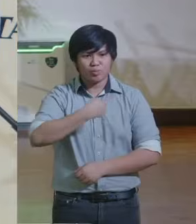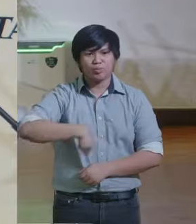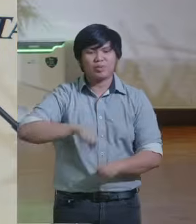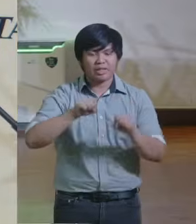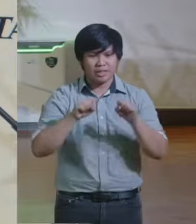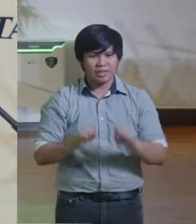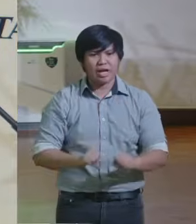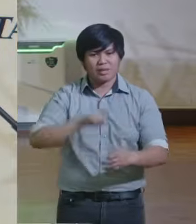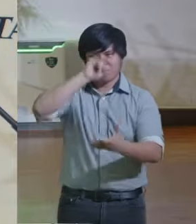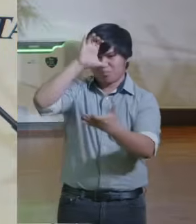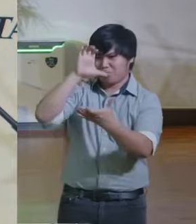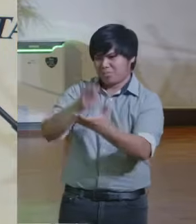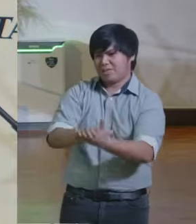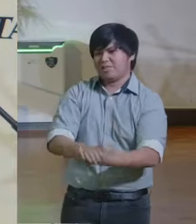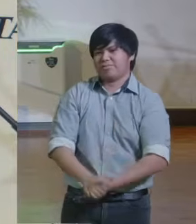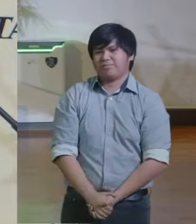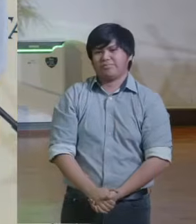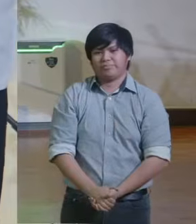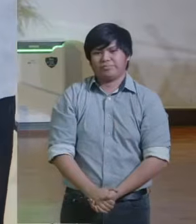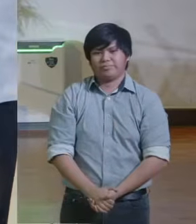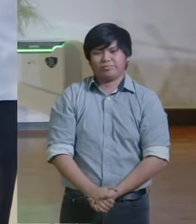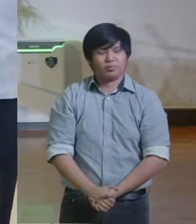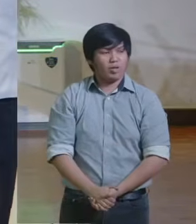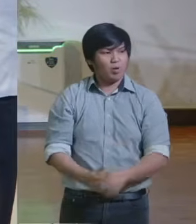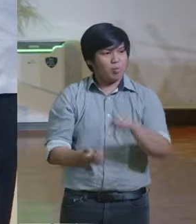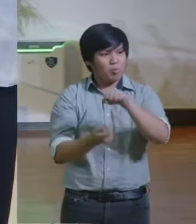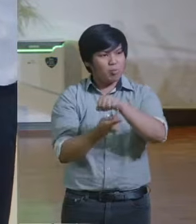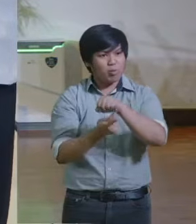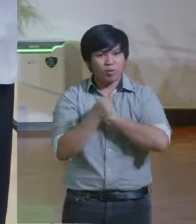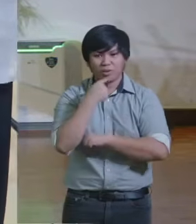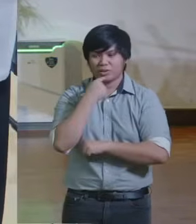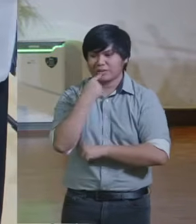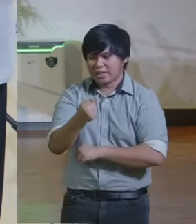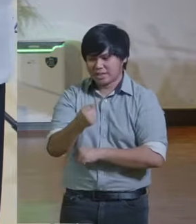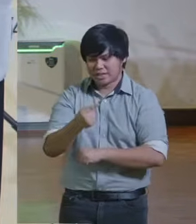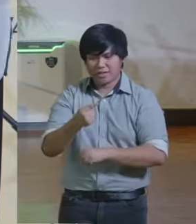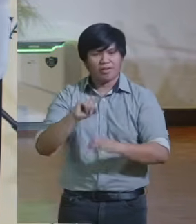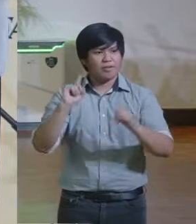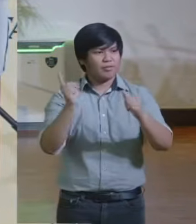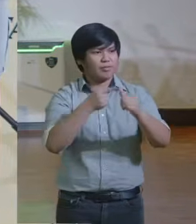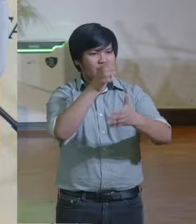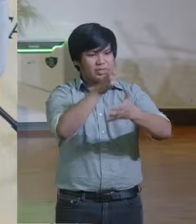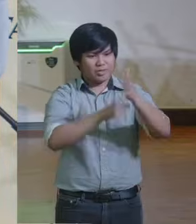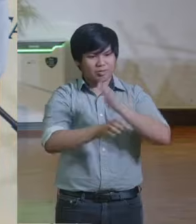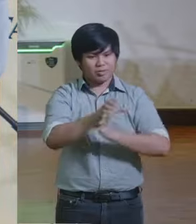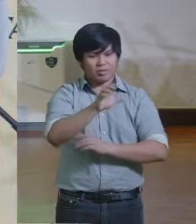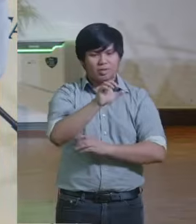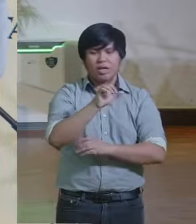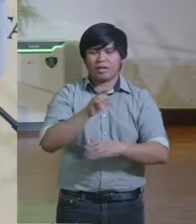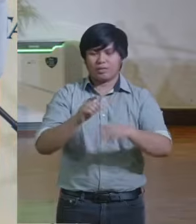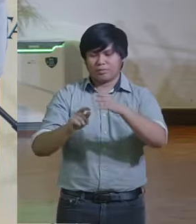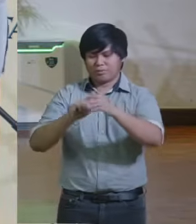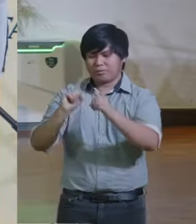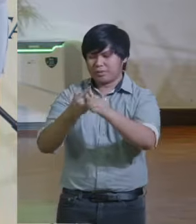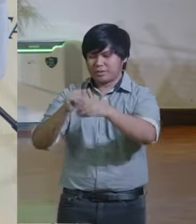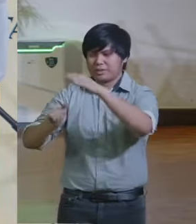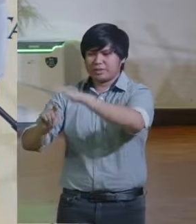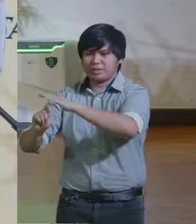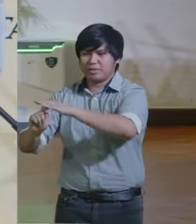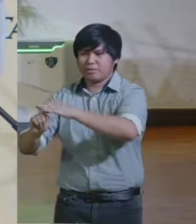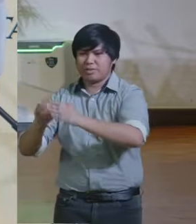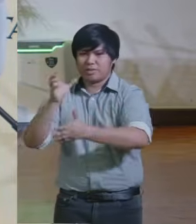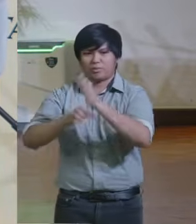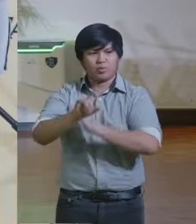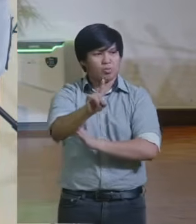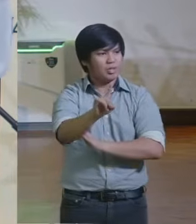tanganan. Ang wika nga niya sa 1 Timothy chapter 1, 15-16 ay ganito.